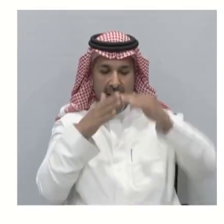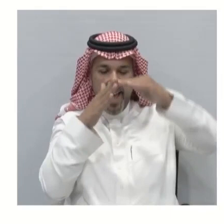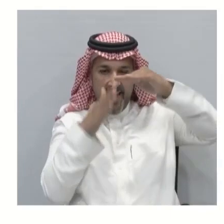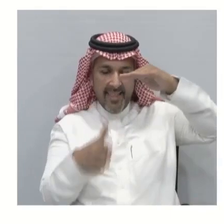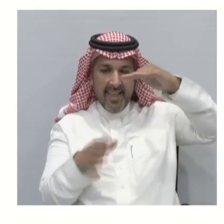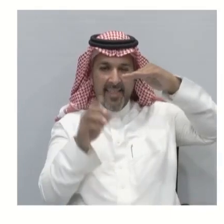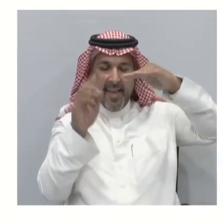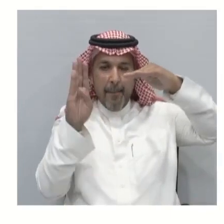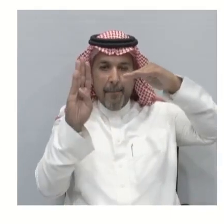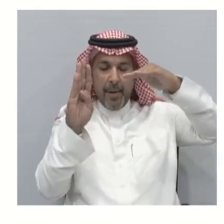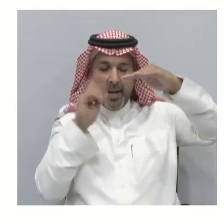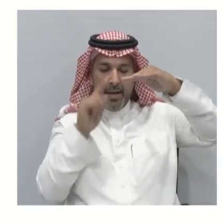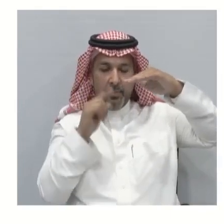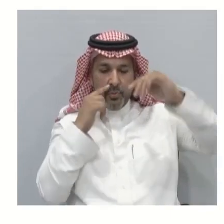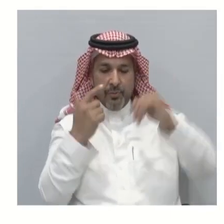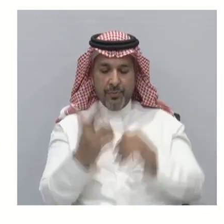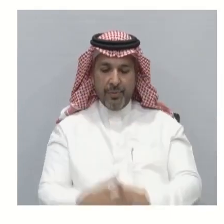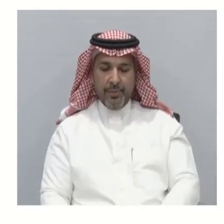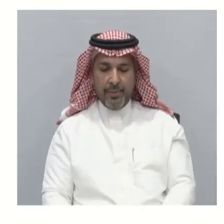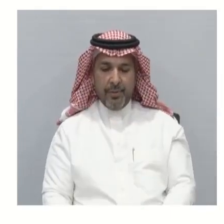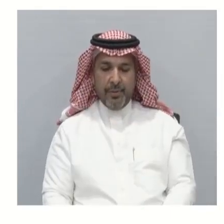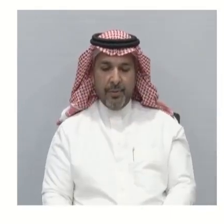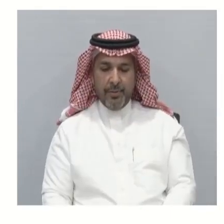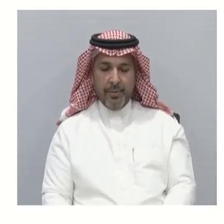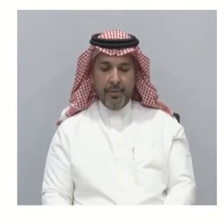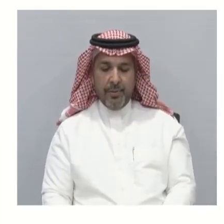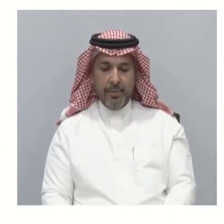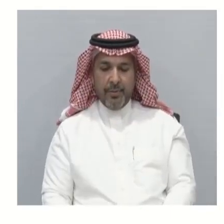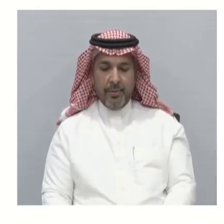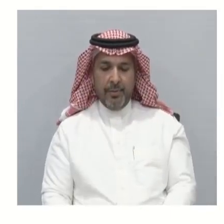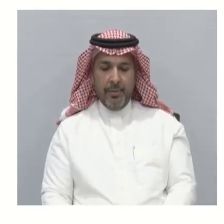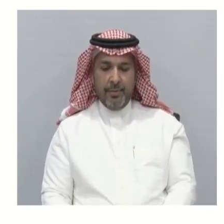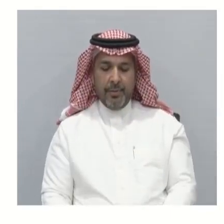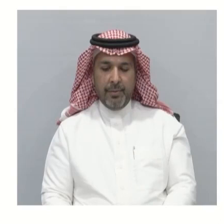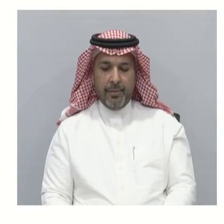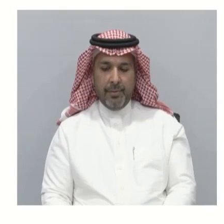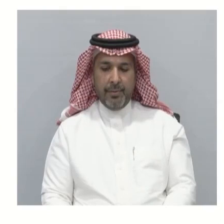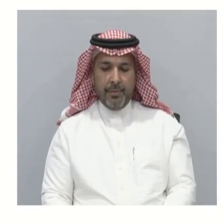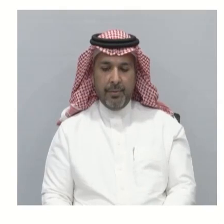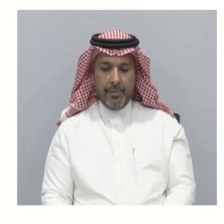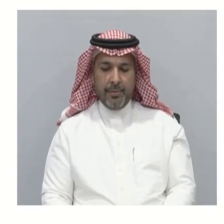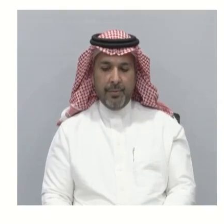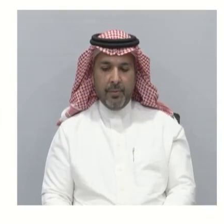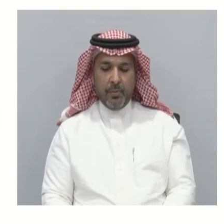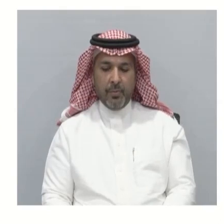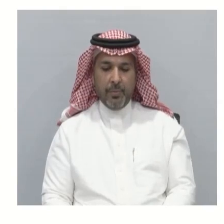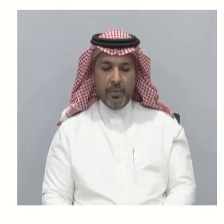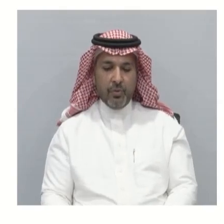اي تعالوا نشوف بي دي اي وينها فييه هذه هي بي دي اي تبدا من بي ثم